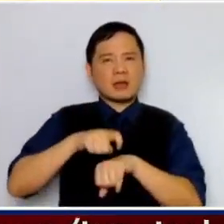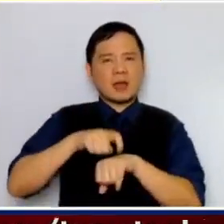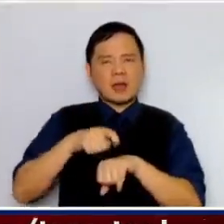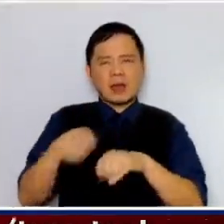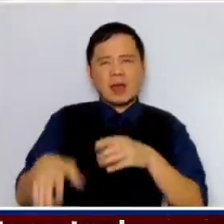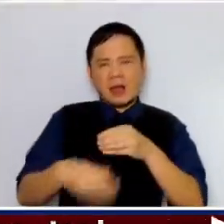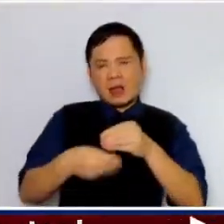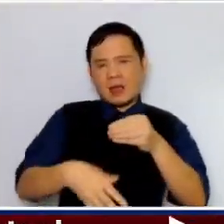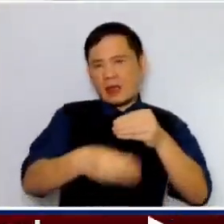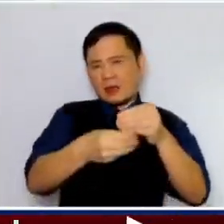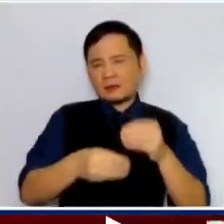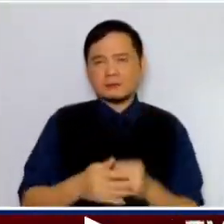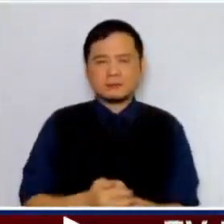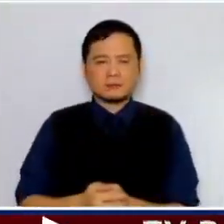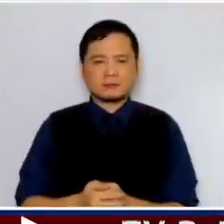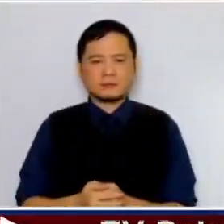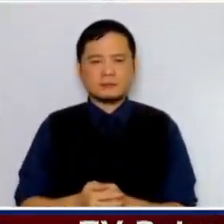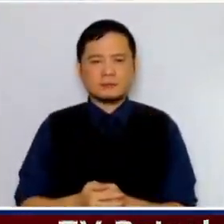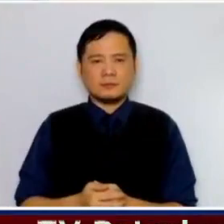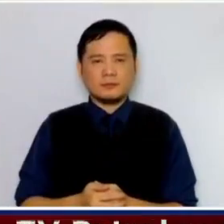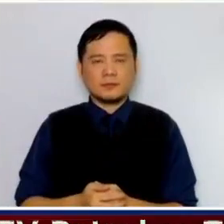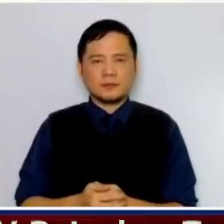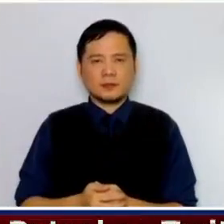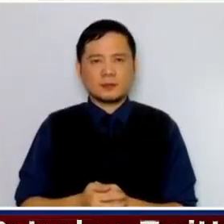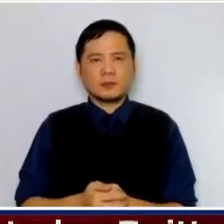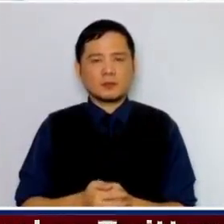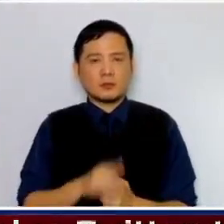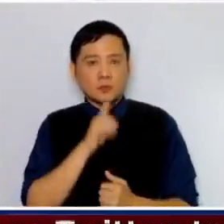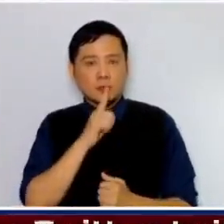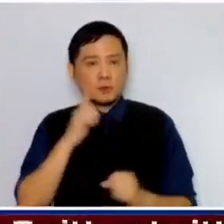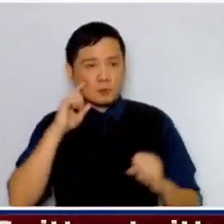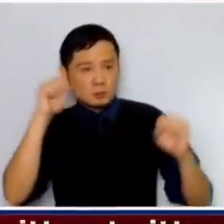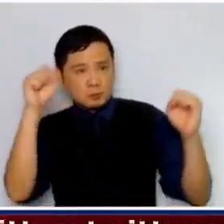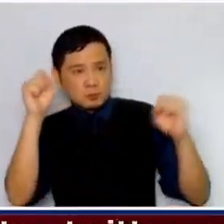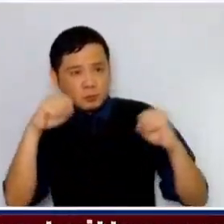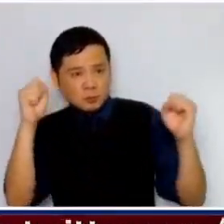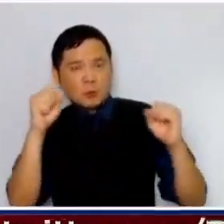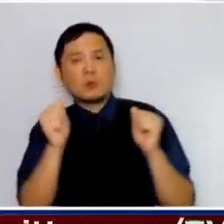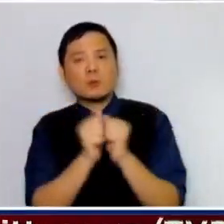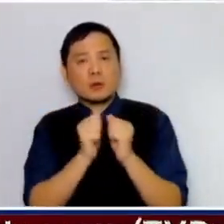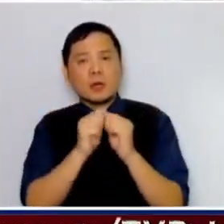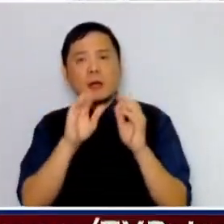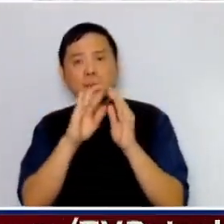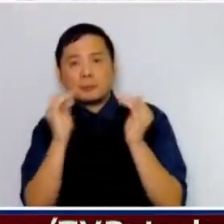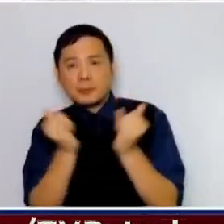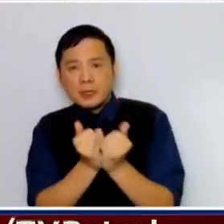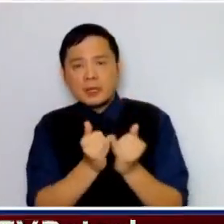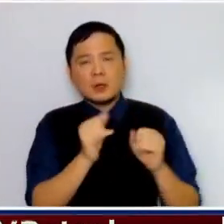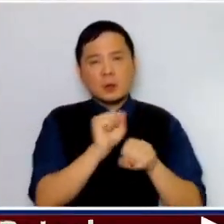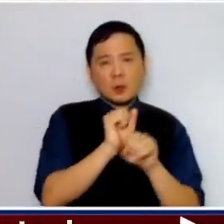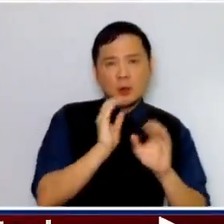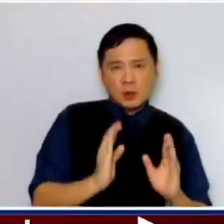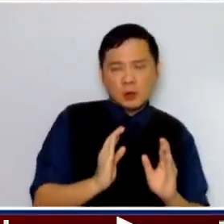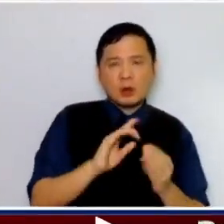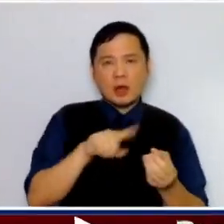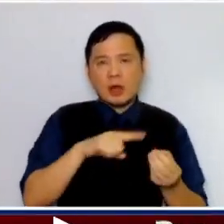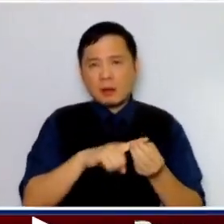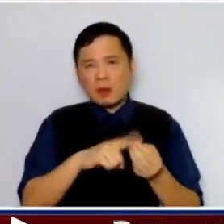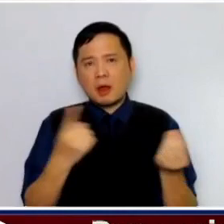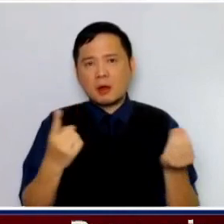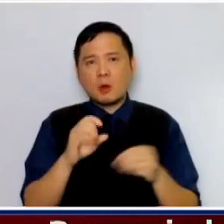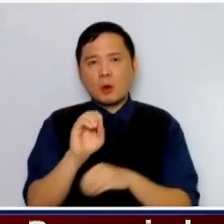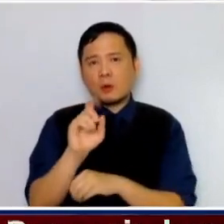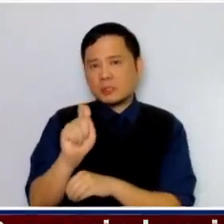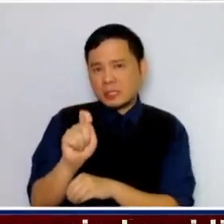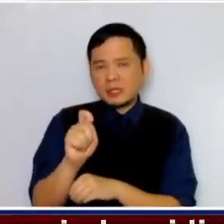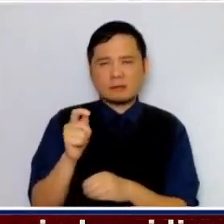naman umanong pagkasunduan ng empleyado at employer ang gagamiting sistema pagdating sa usapin ng overtime